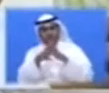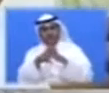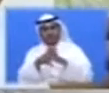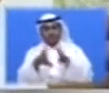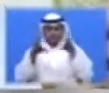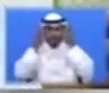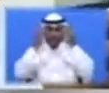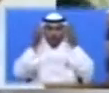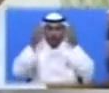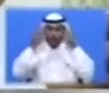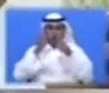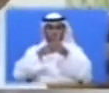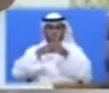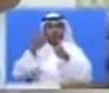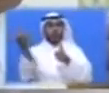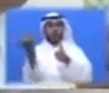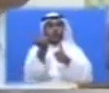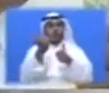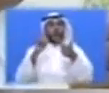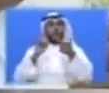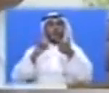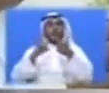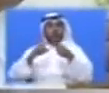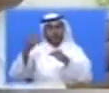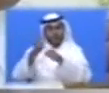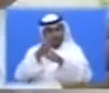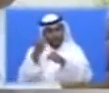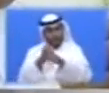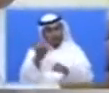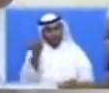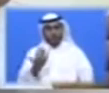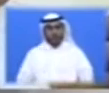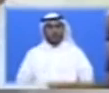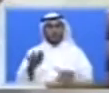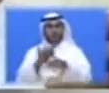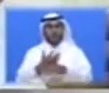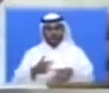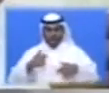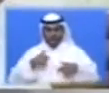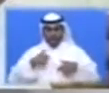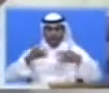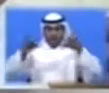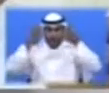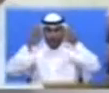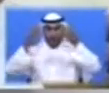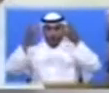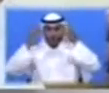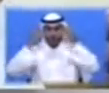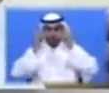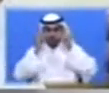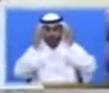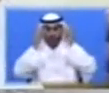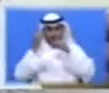وإضافة التوظيف له، أنا أعتقد التعليم والتوظيف يجب أن يكون مرتبطين مع بعض، لأن اليوم التعليم هو لإيجاد فرص